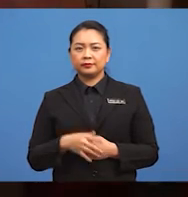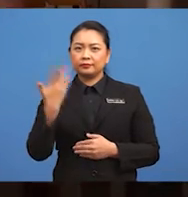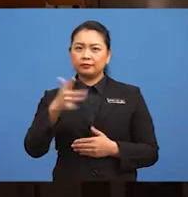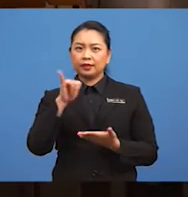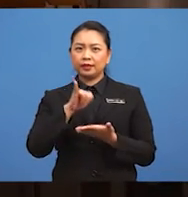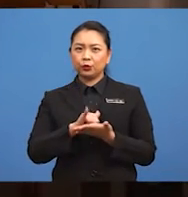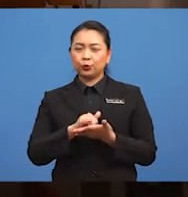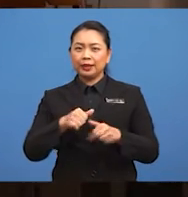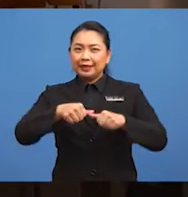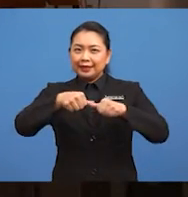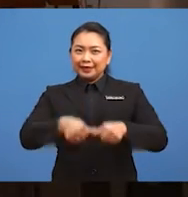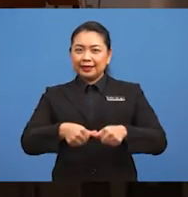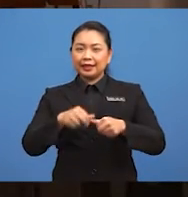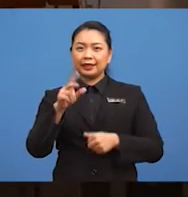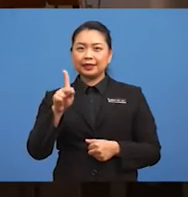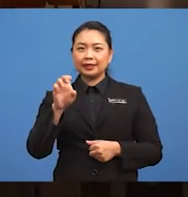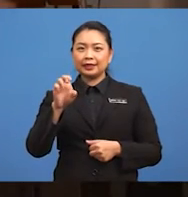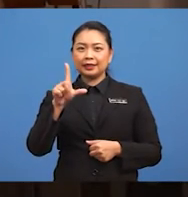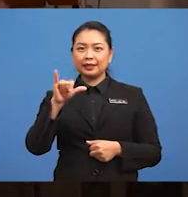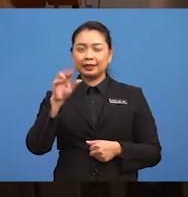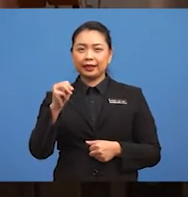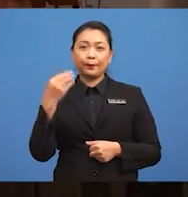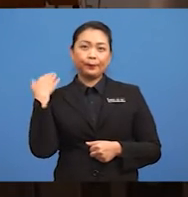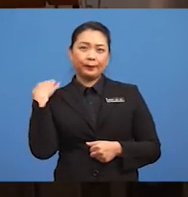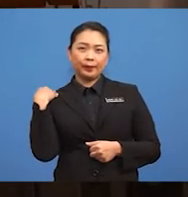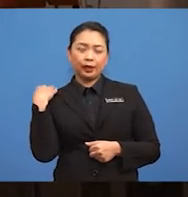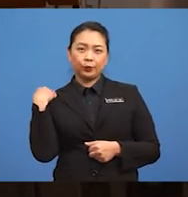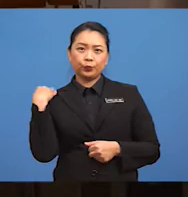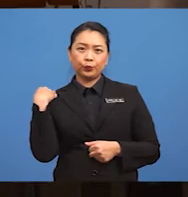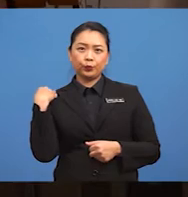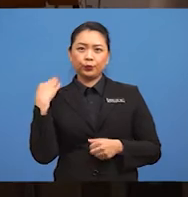Kemudian tekan klem bahu. Tekan buka.